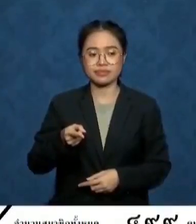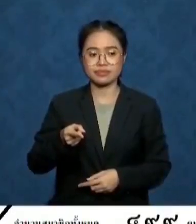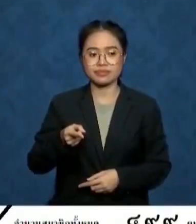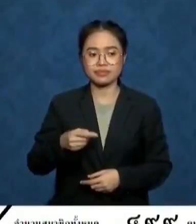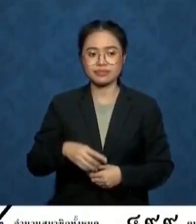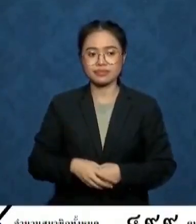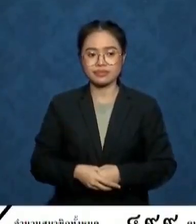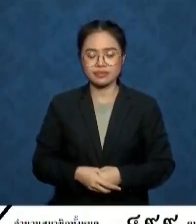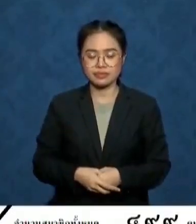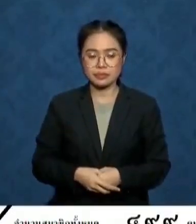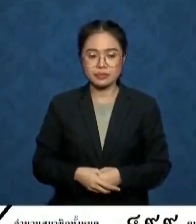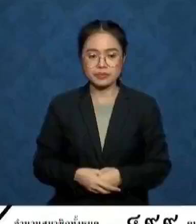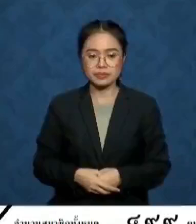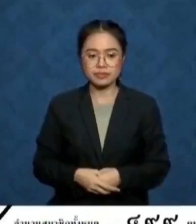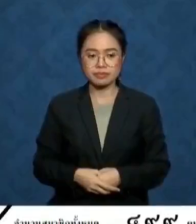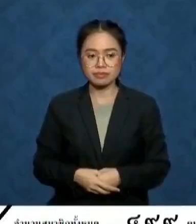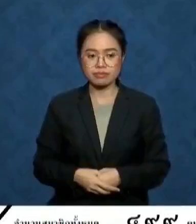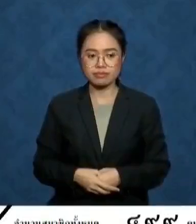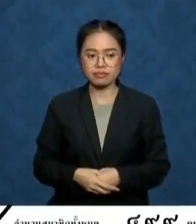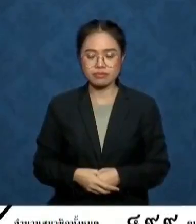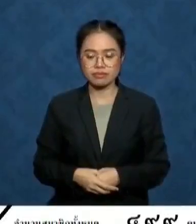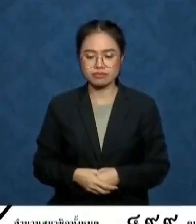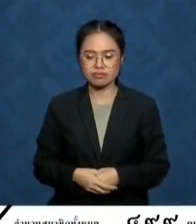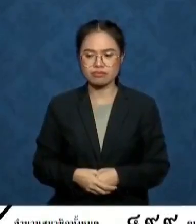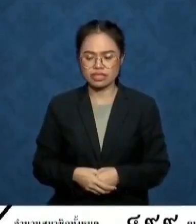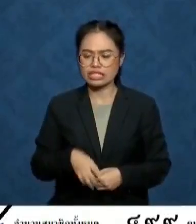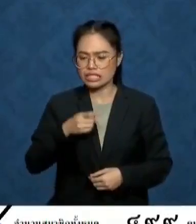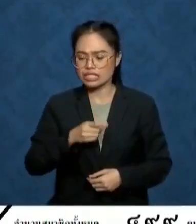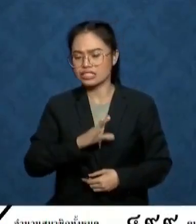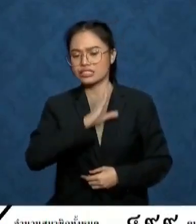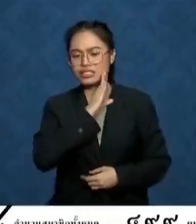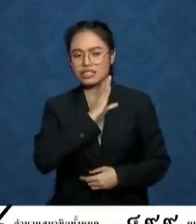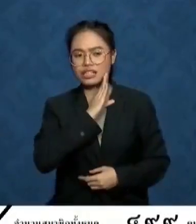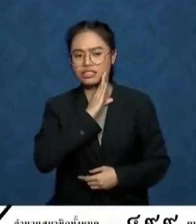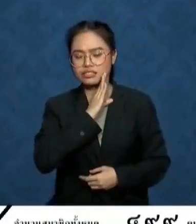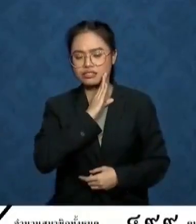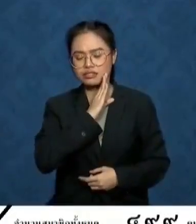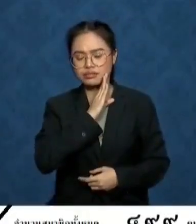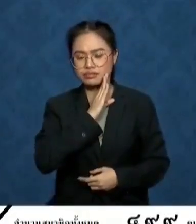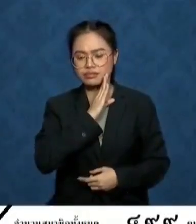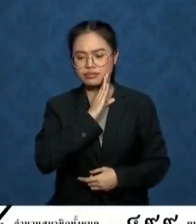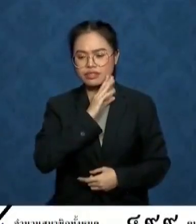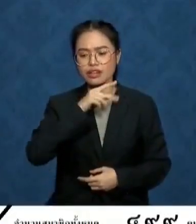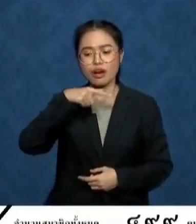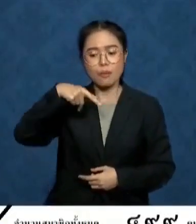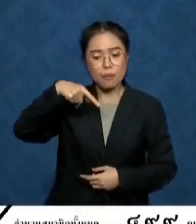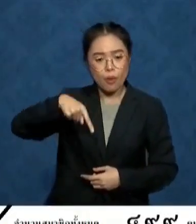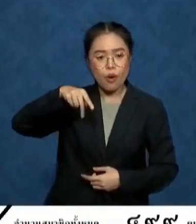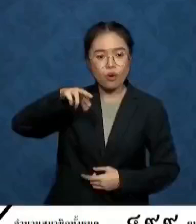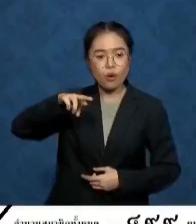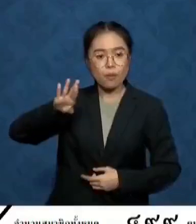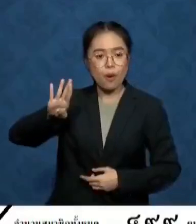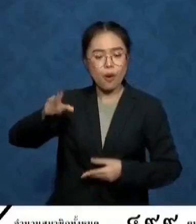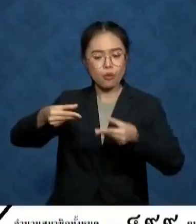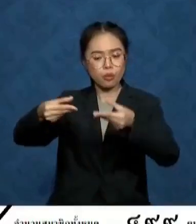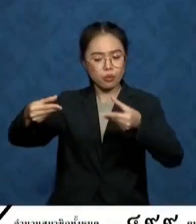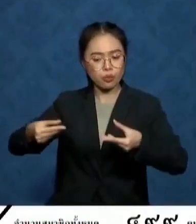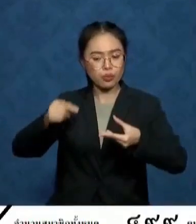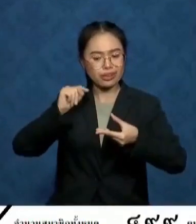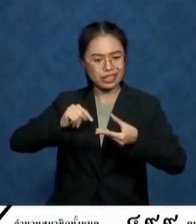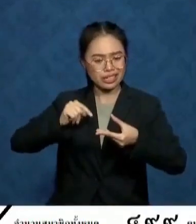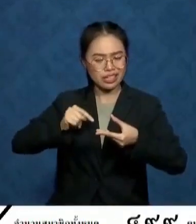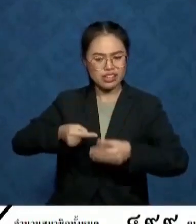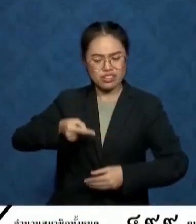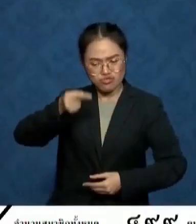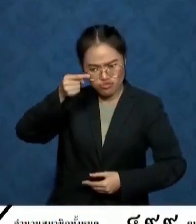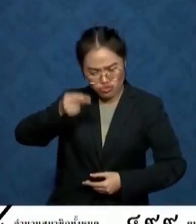สำคัญอย่างน้อยนะครับพรบฉบับนี้ก็ควร